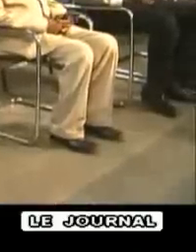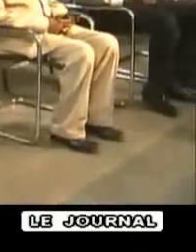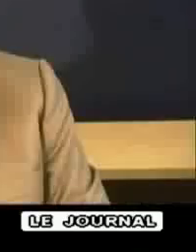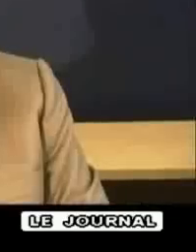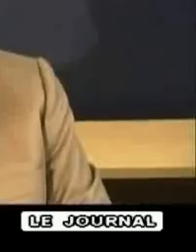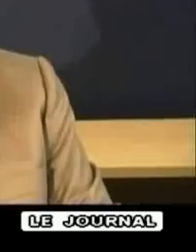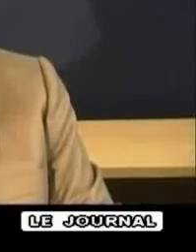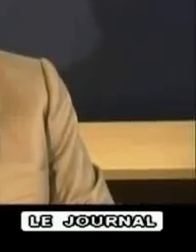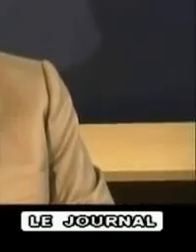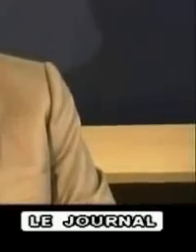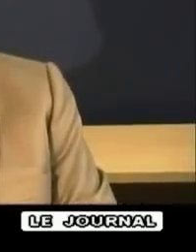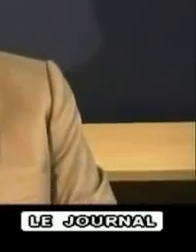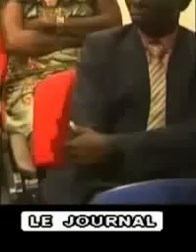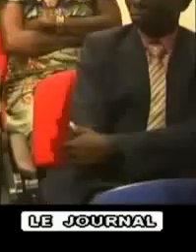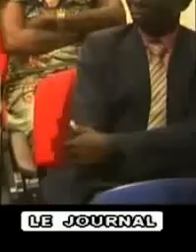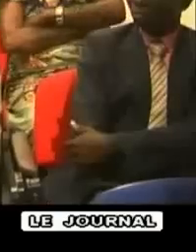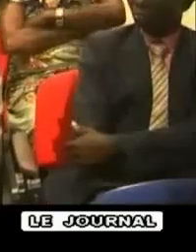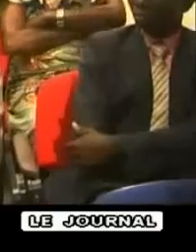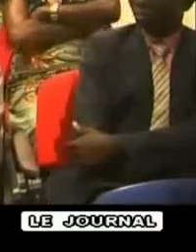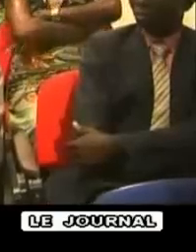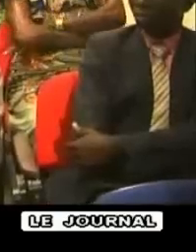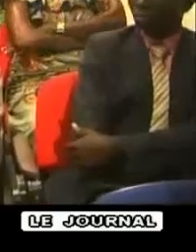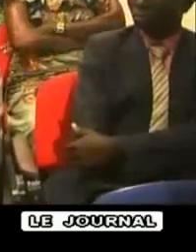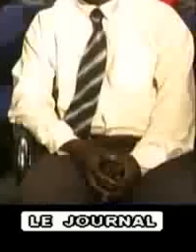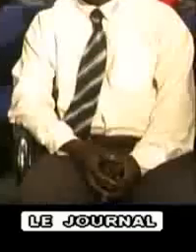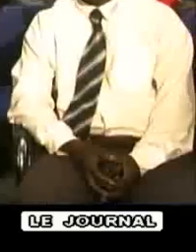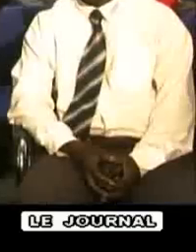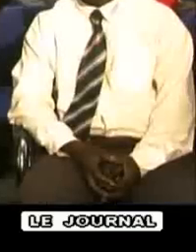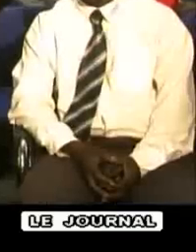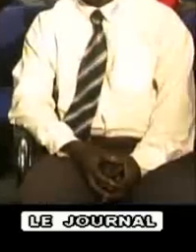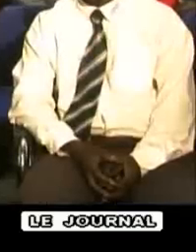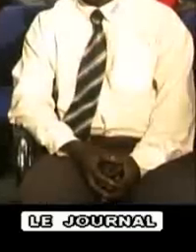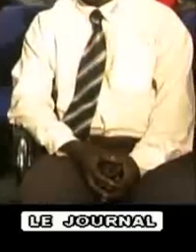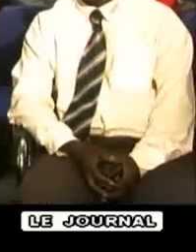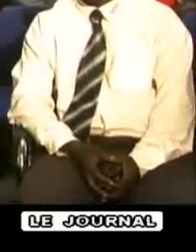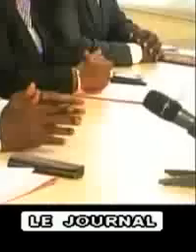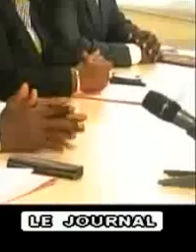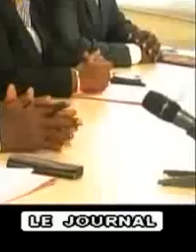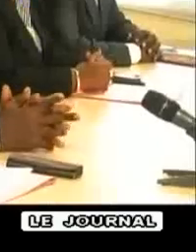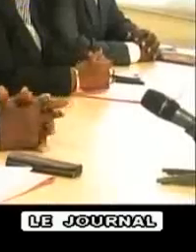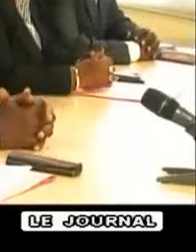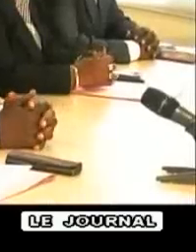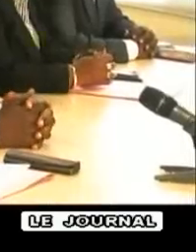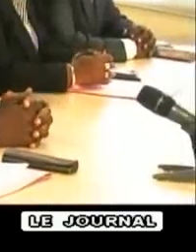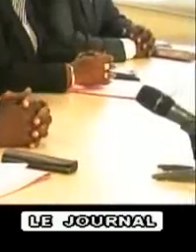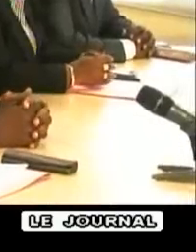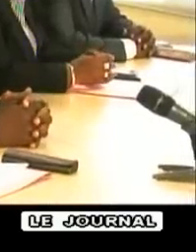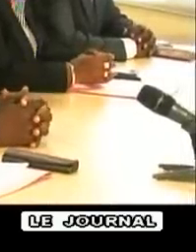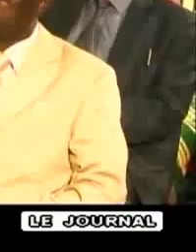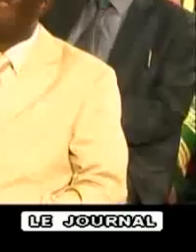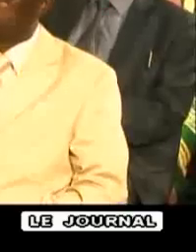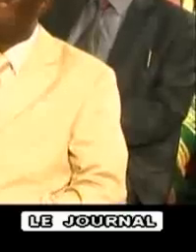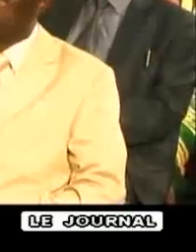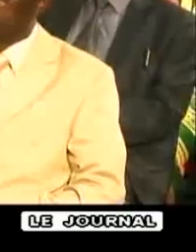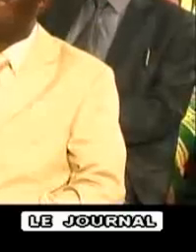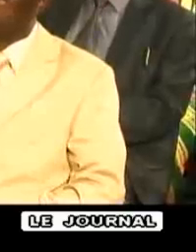au total, ont du 5 au 7 mars suivi les modules sur la programmation et présentation des programmes selon les concepts de